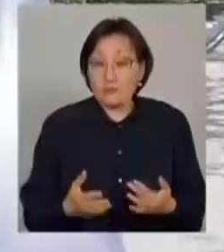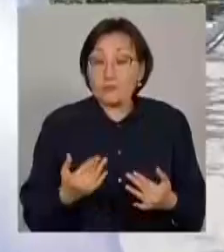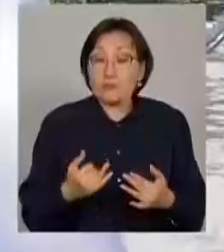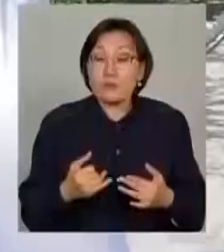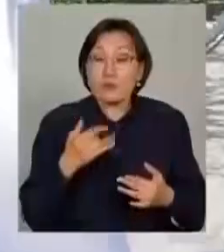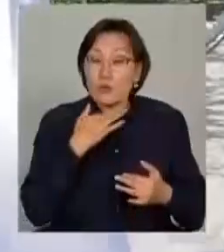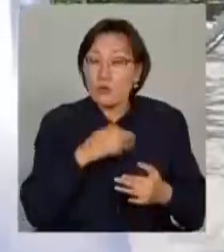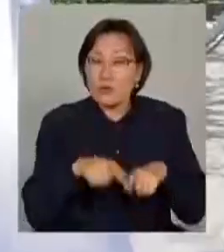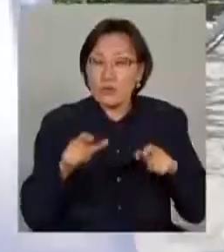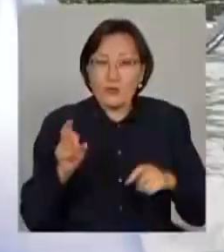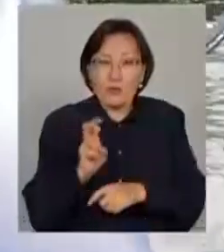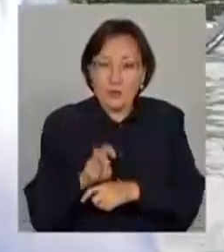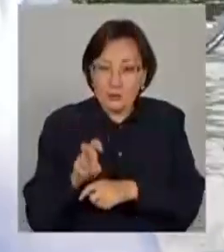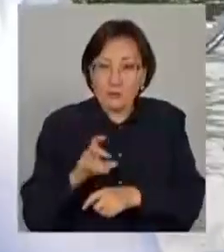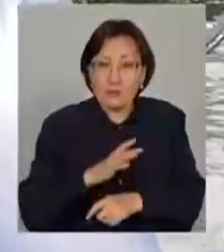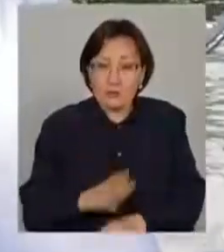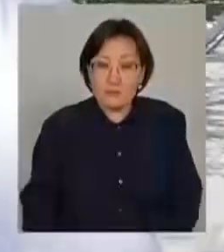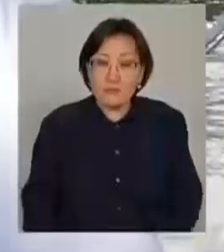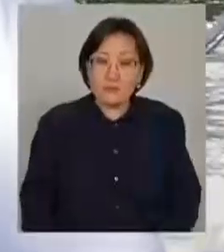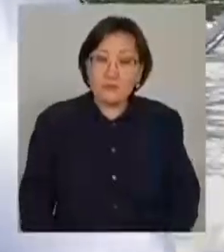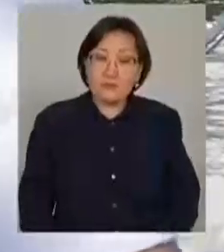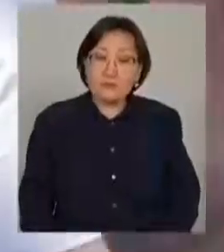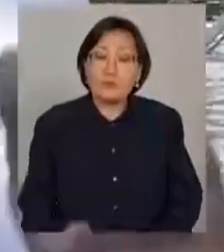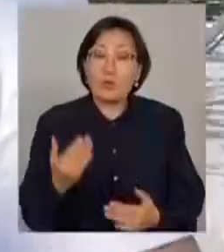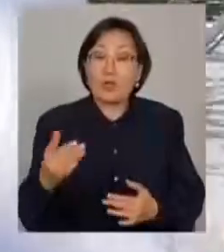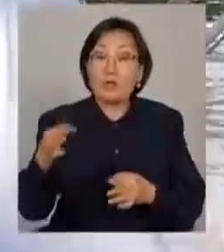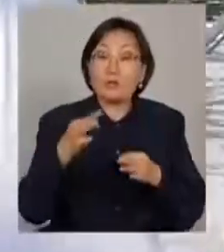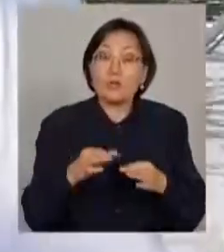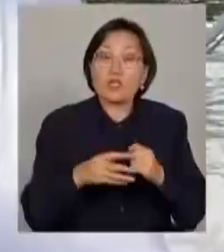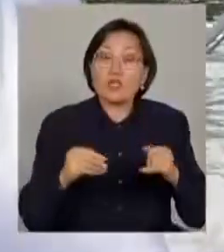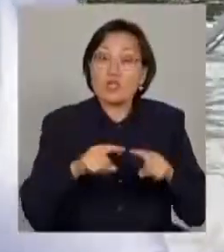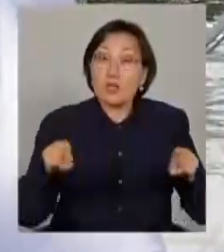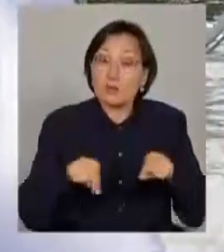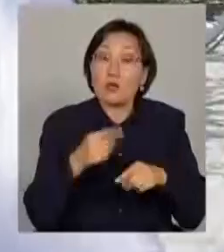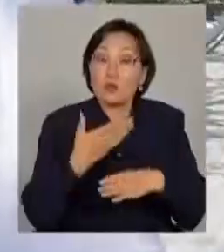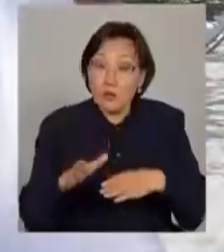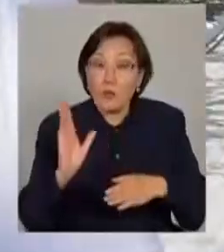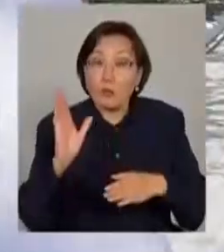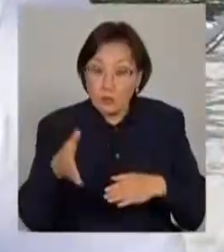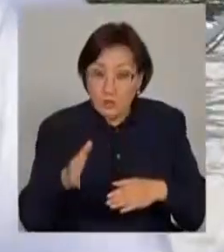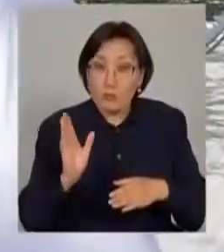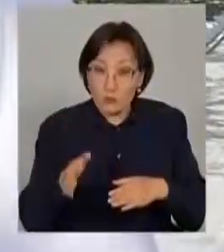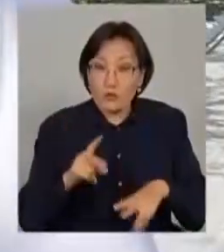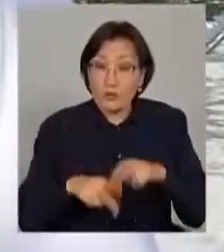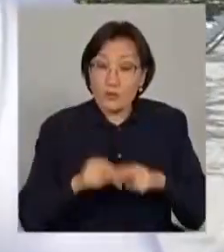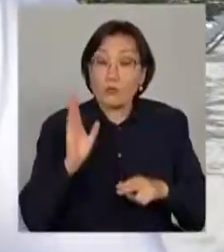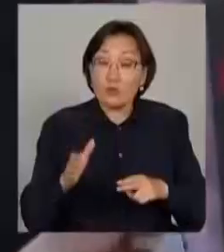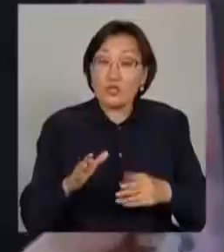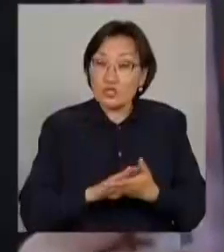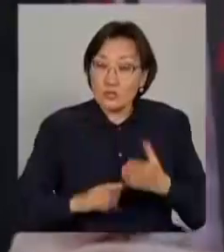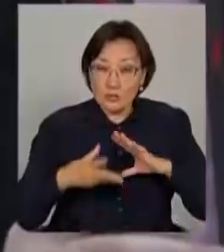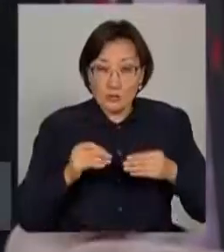40 жігіттер барды осы мына асылым бектер. Бармай жүрген жоқ. Оларға да айтты, анжеден жер бердік, болашақта болады деді. Бірақ ешқандай нәтиже